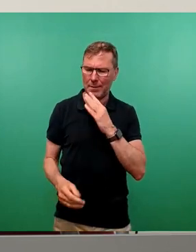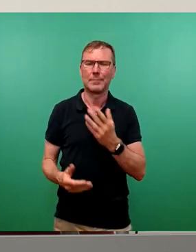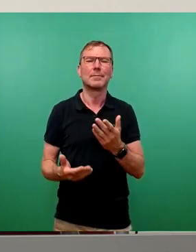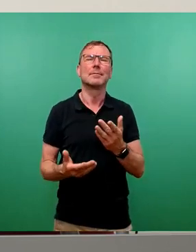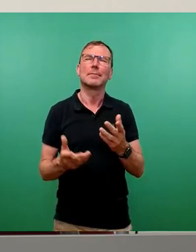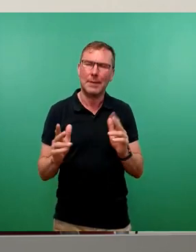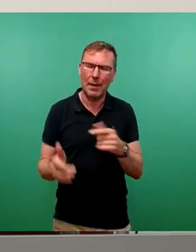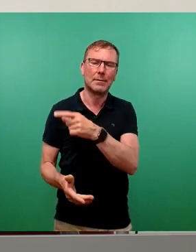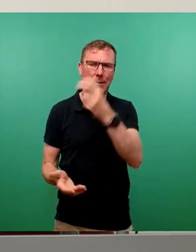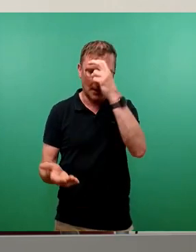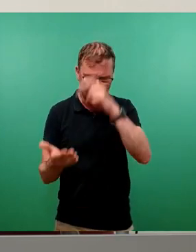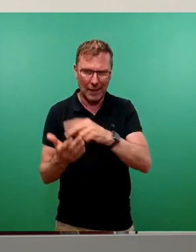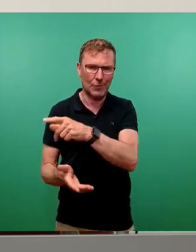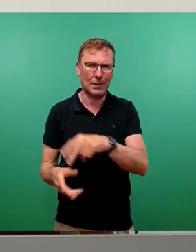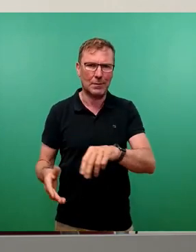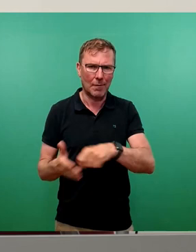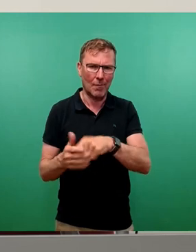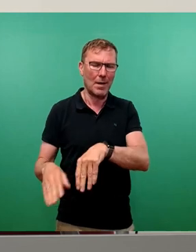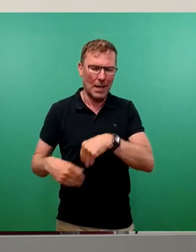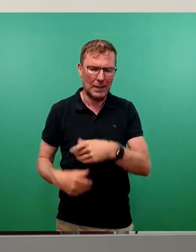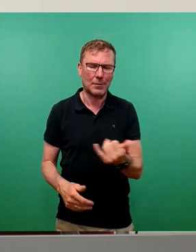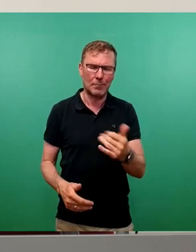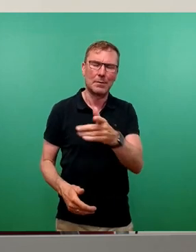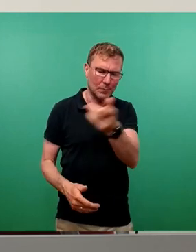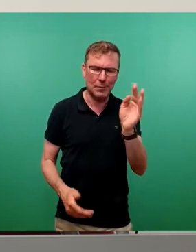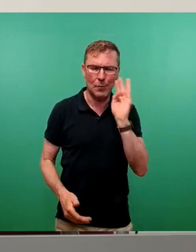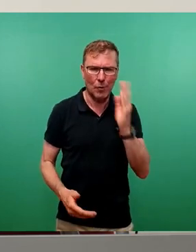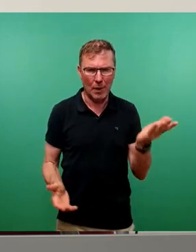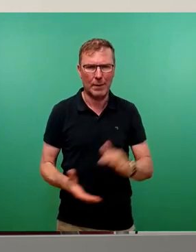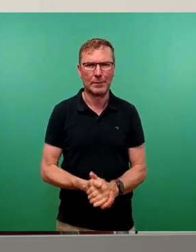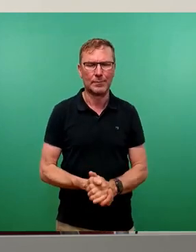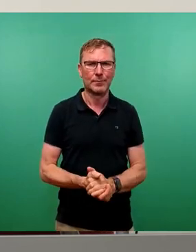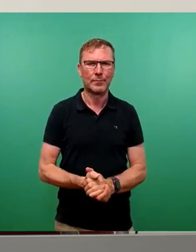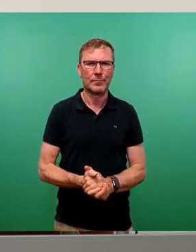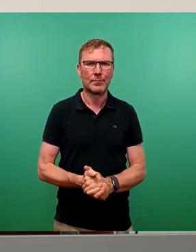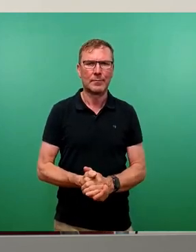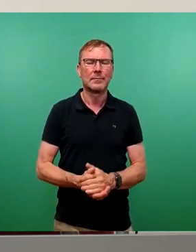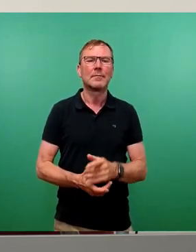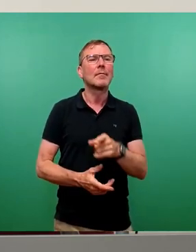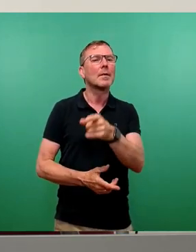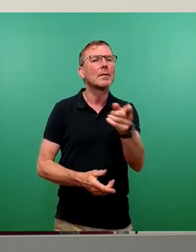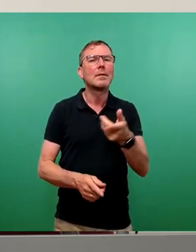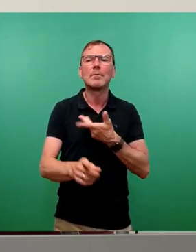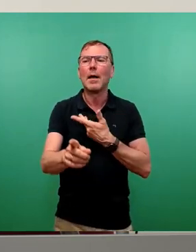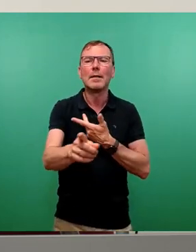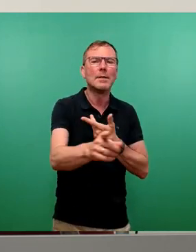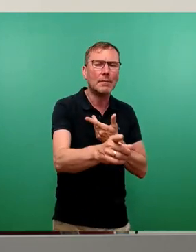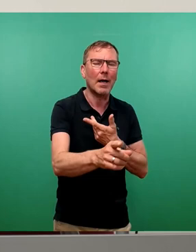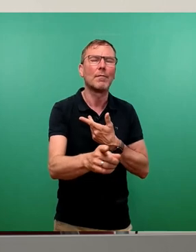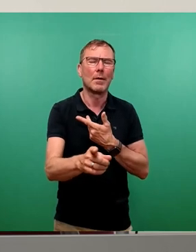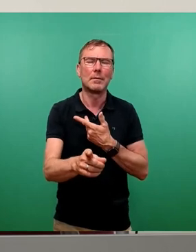auch hier gehört haben und das auch im Zweifel für alle